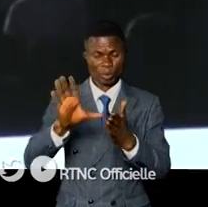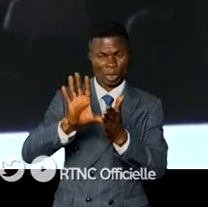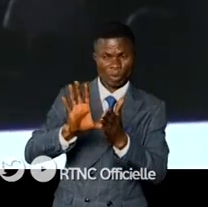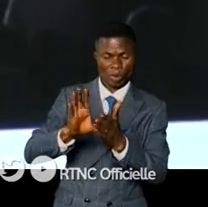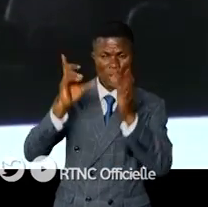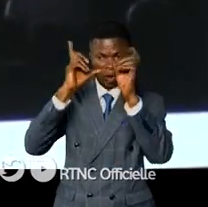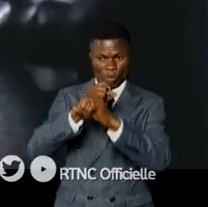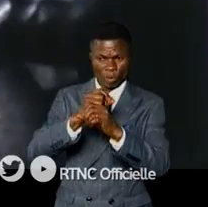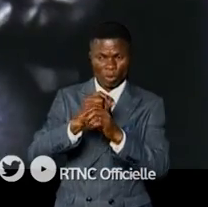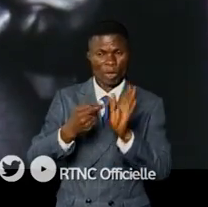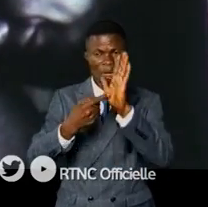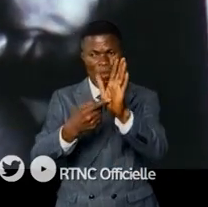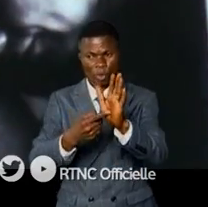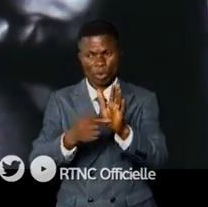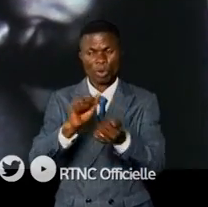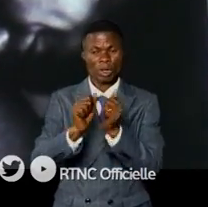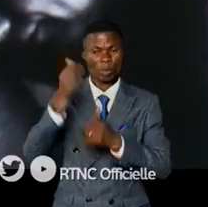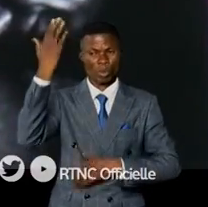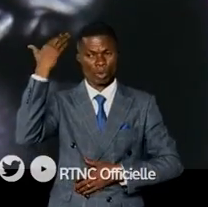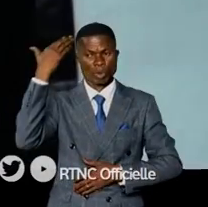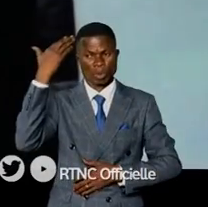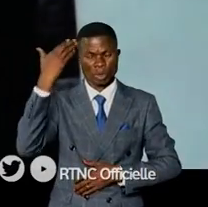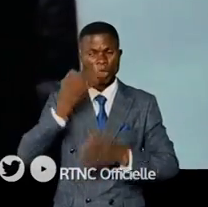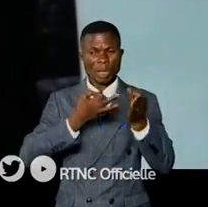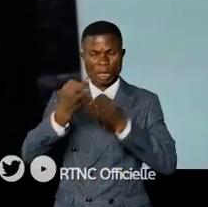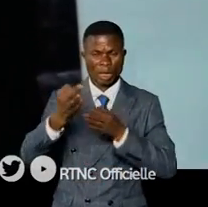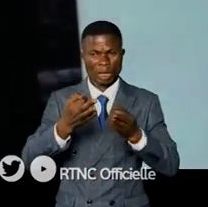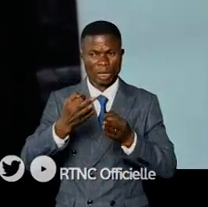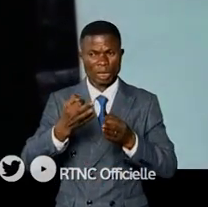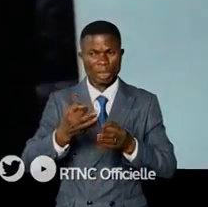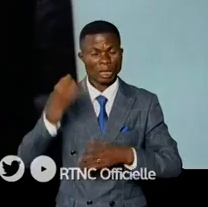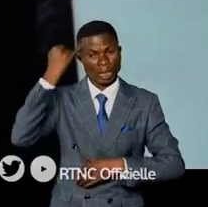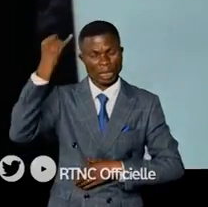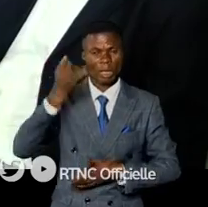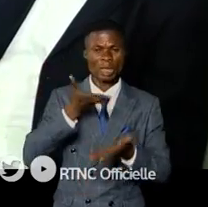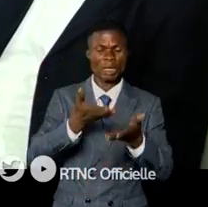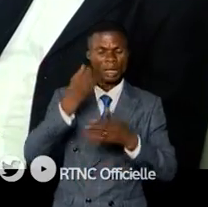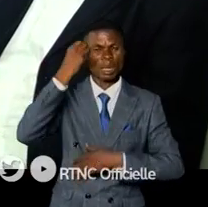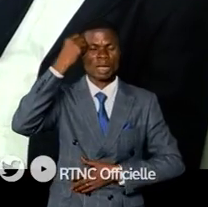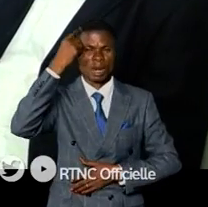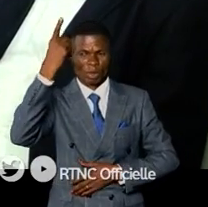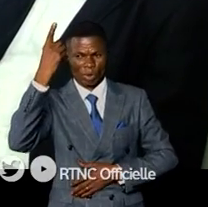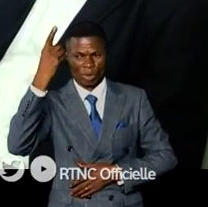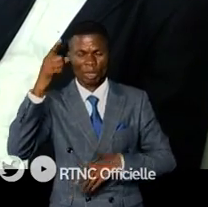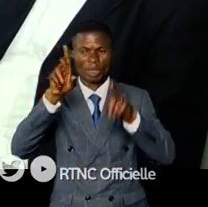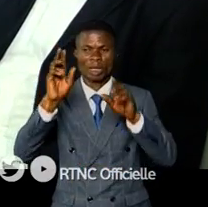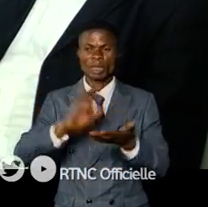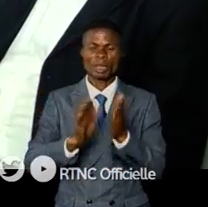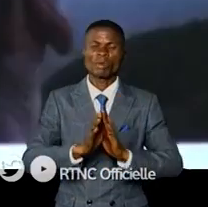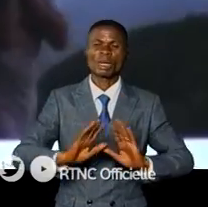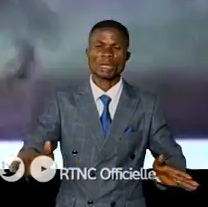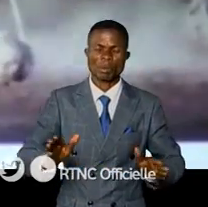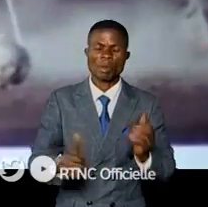photos traduisant des faits vécus ont été projetées dans l'optique de faciliter la compréhension et d'outiller les